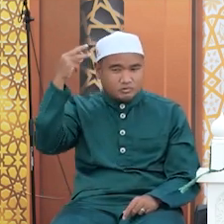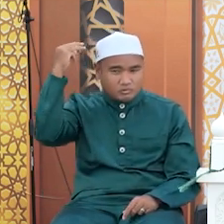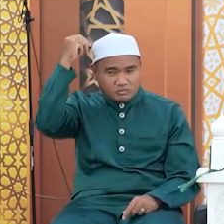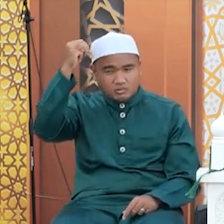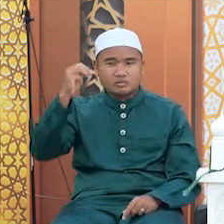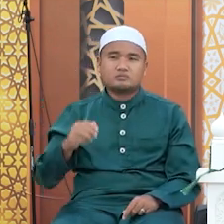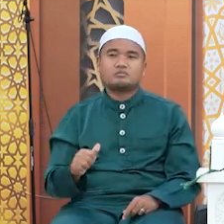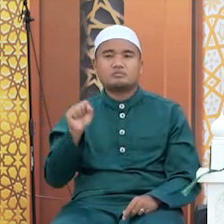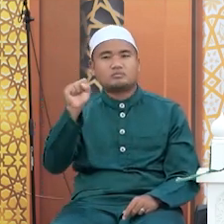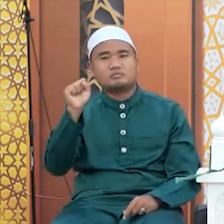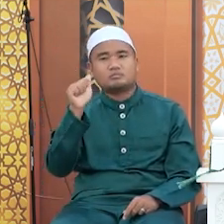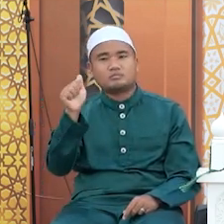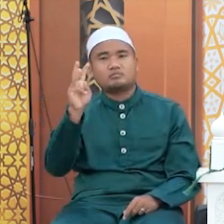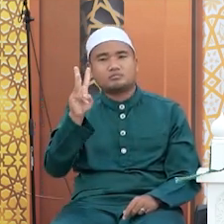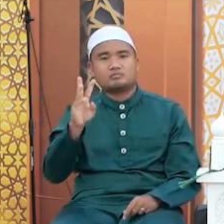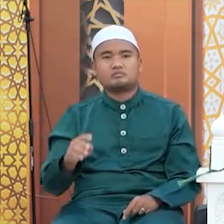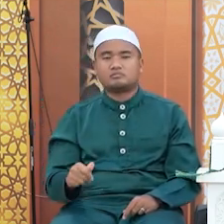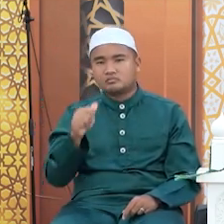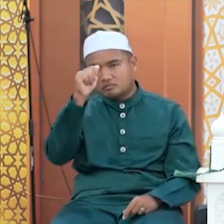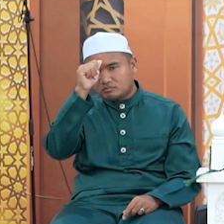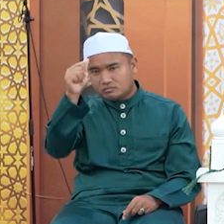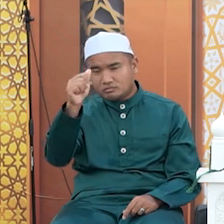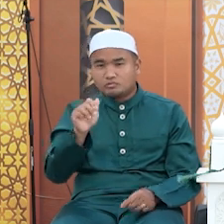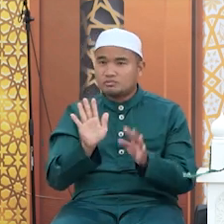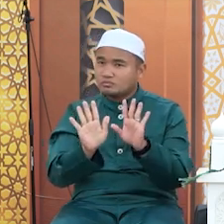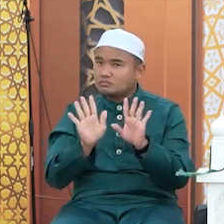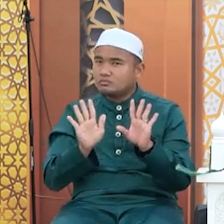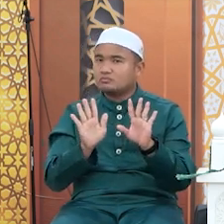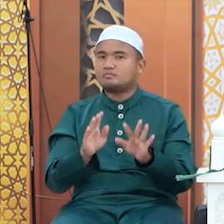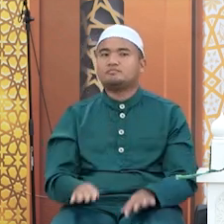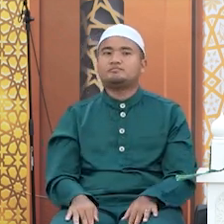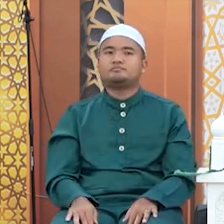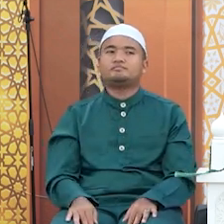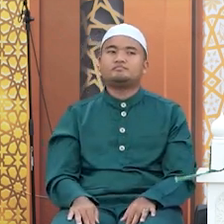sallallahu alaihi wasallam, Allah tangguhkan.